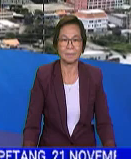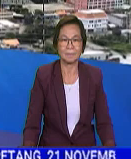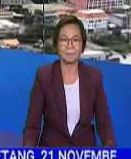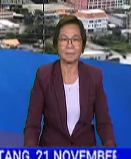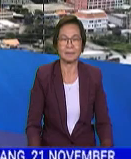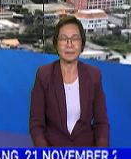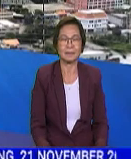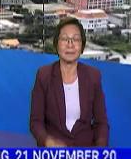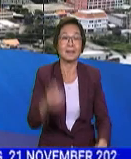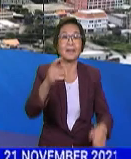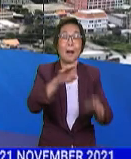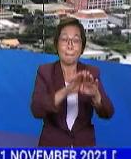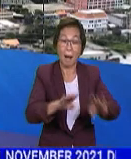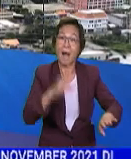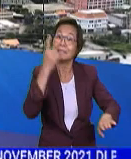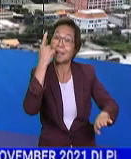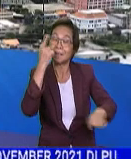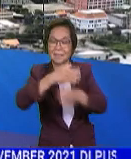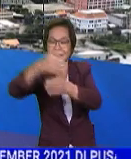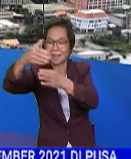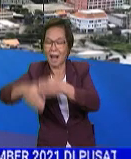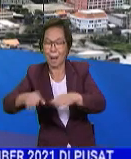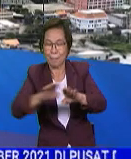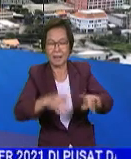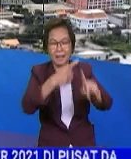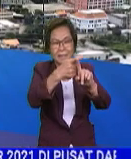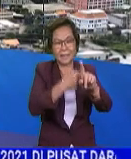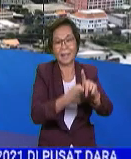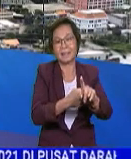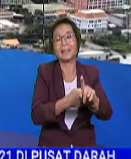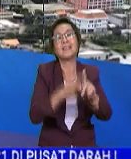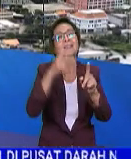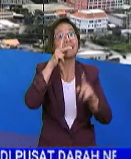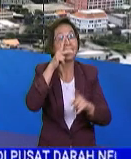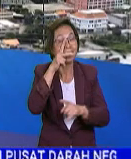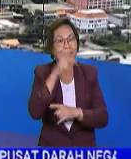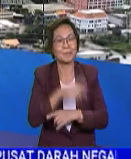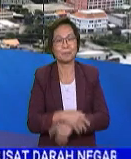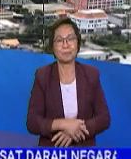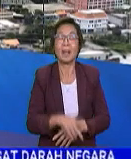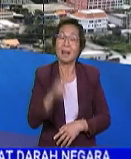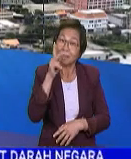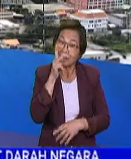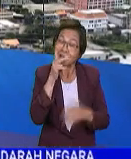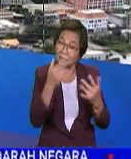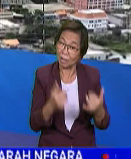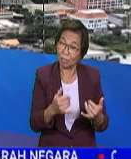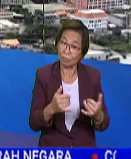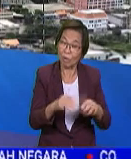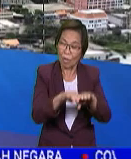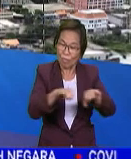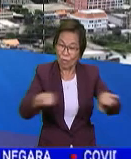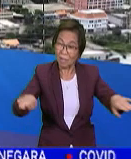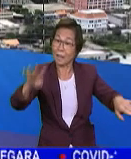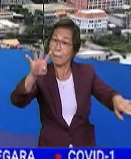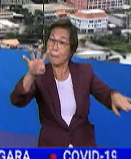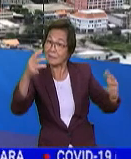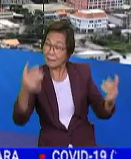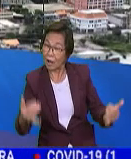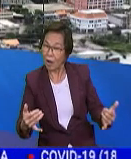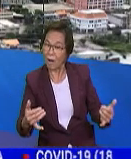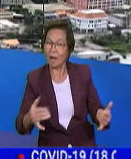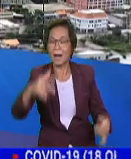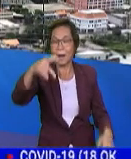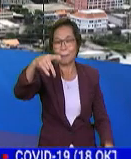paparan itu tadi mengakhiri bahan berita dari negeri jelapang padi Kedah kini berada di fasa EMP